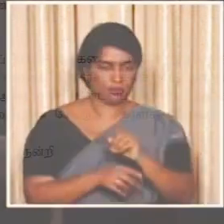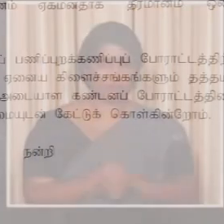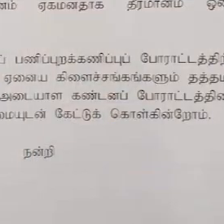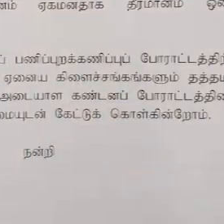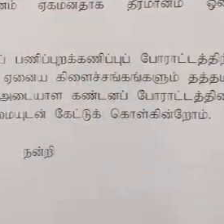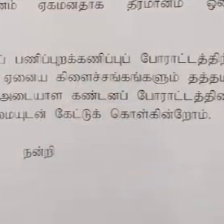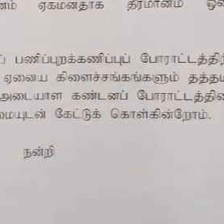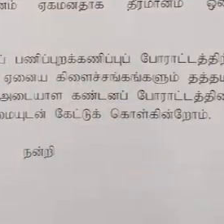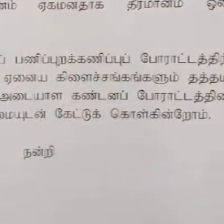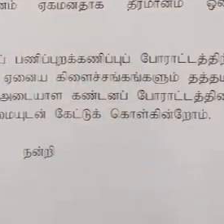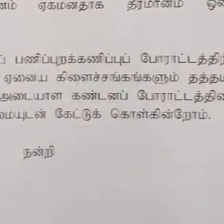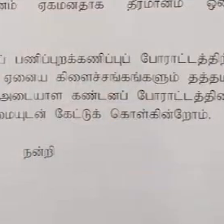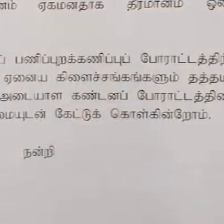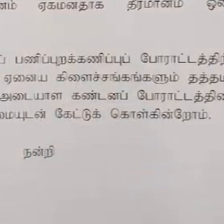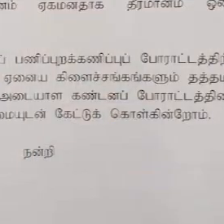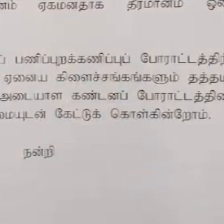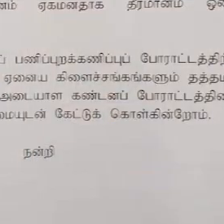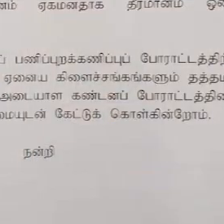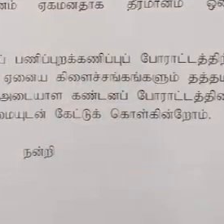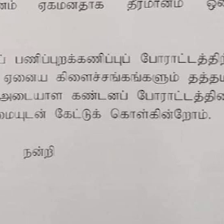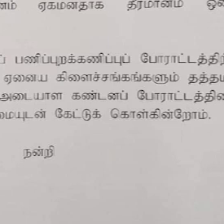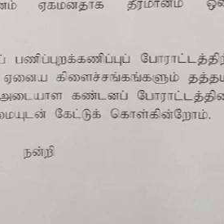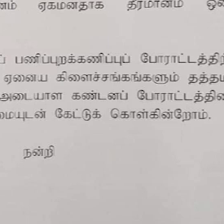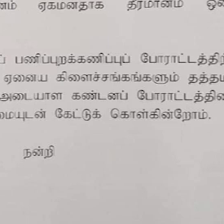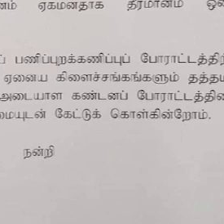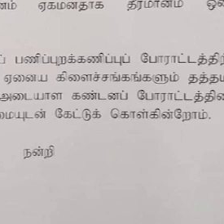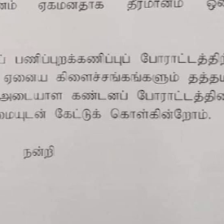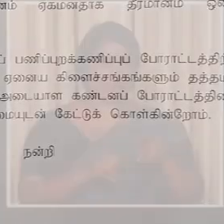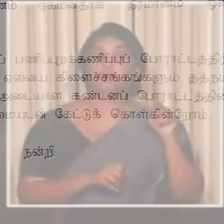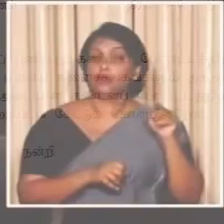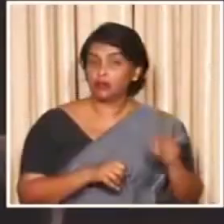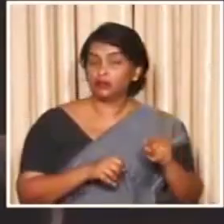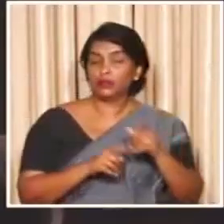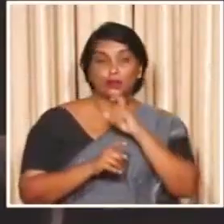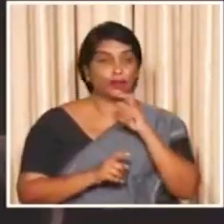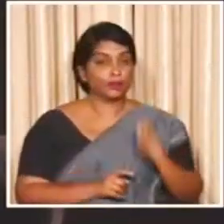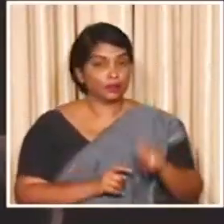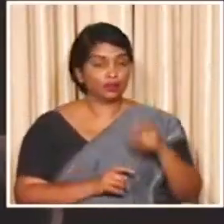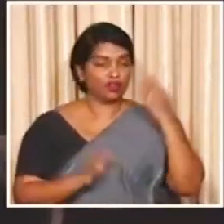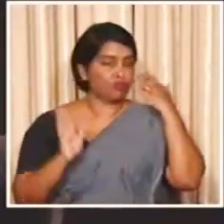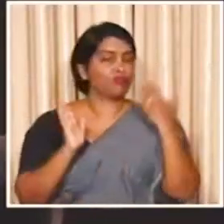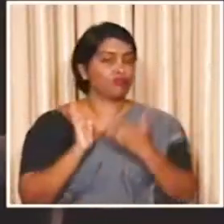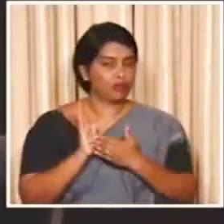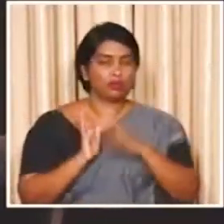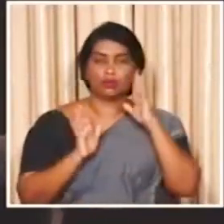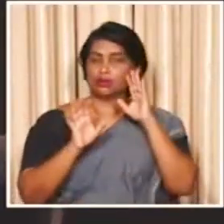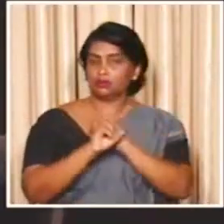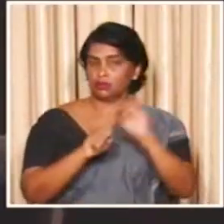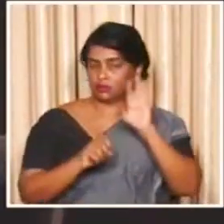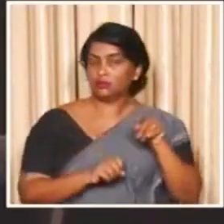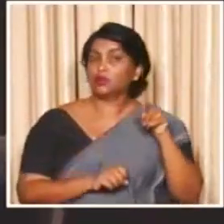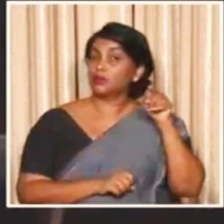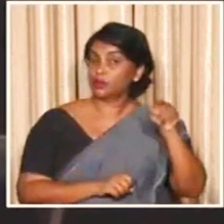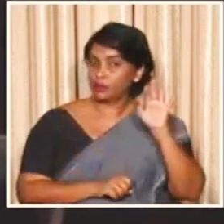அறிவிக்கப்பட்டுள்ளது. இந்நிலையில் நாளை காலை 9:30 முதல் 10:30 வரை நீதிமன்ற நடவடிக்கைகளை புறக்கணித்து அடையாள கண்டன